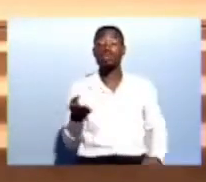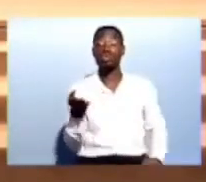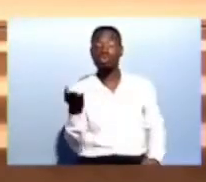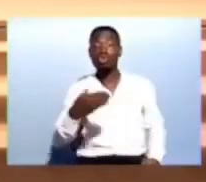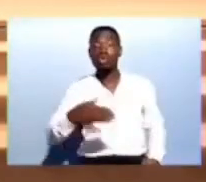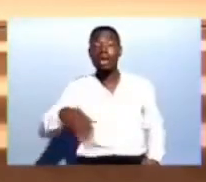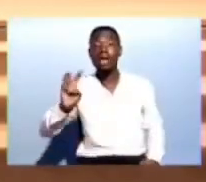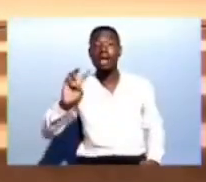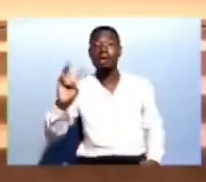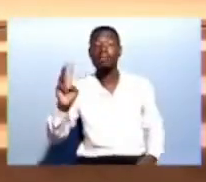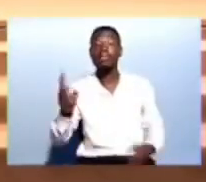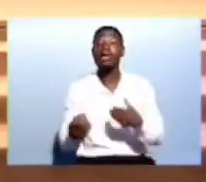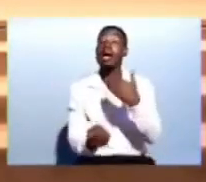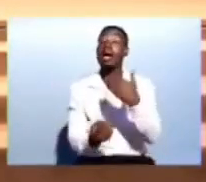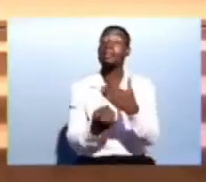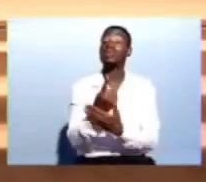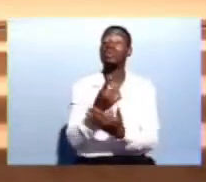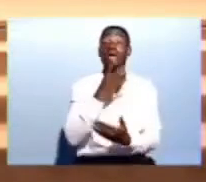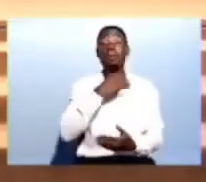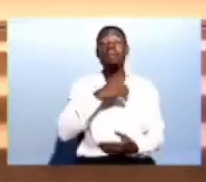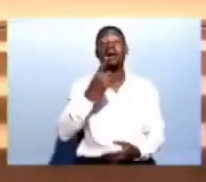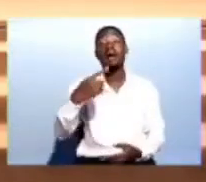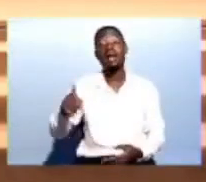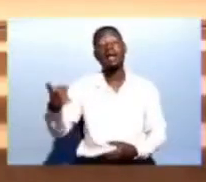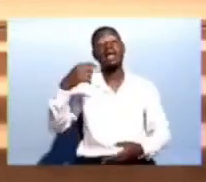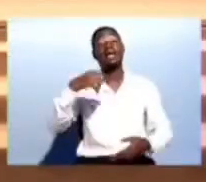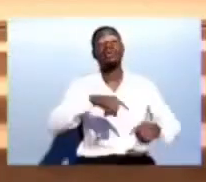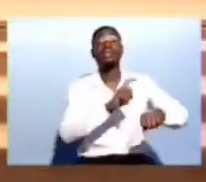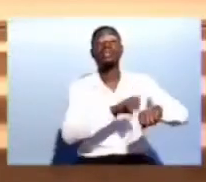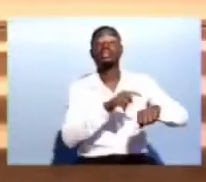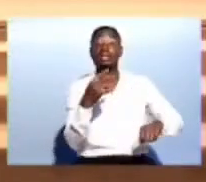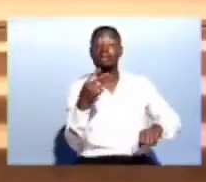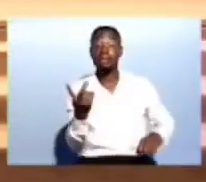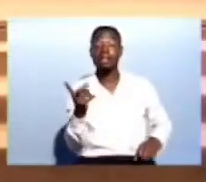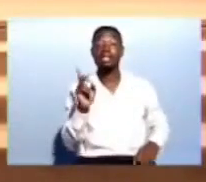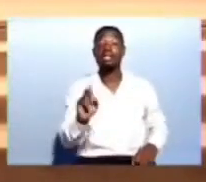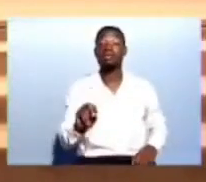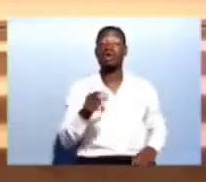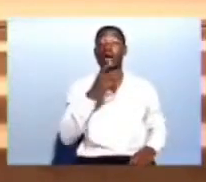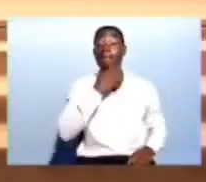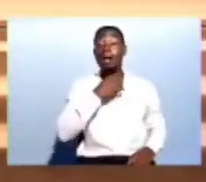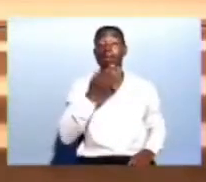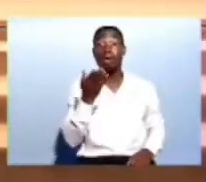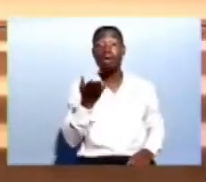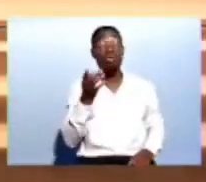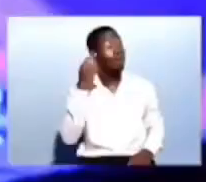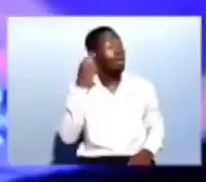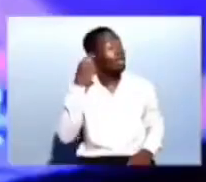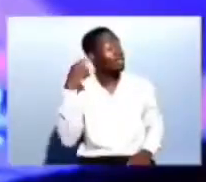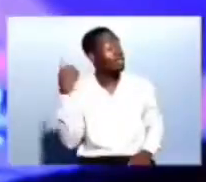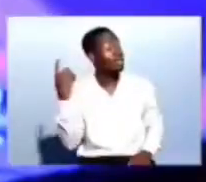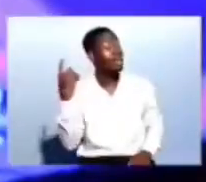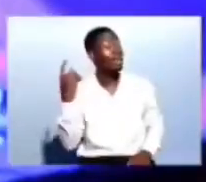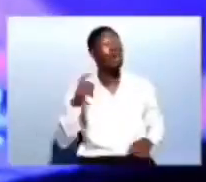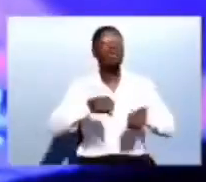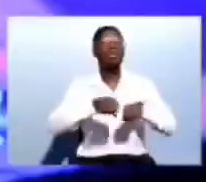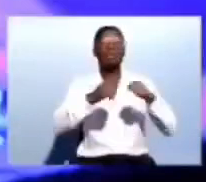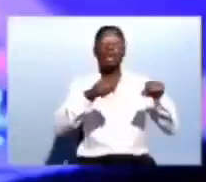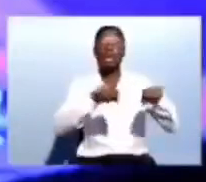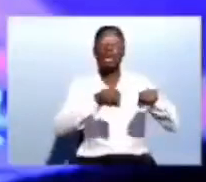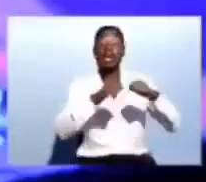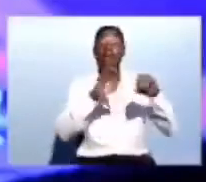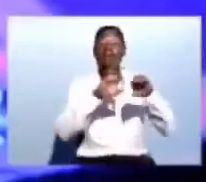ameenda wapi? Ametoka baba. Haya, hata kirudi saa 2. Ikiwa baba wa namna hiyo unanisikia, unaharibu familia